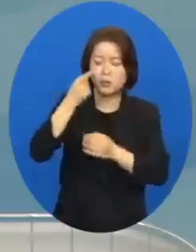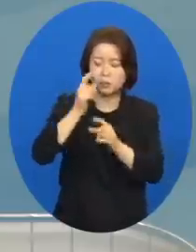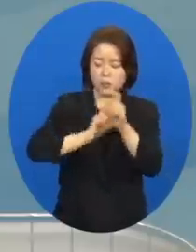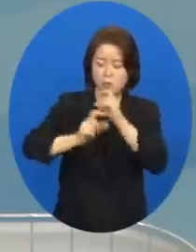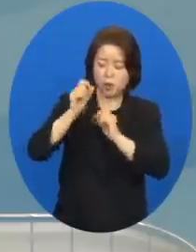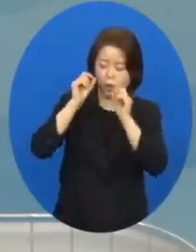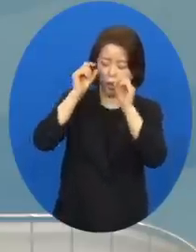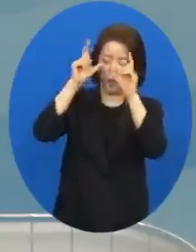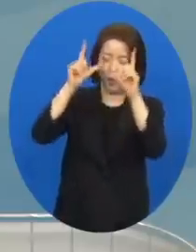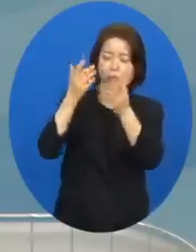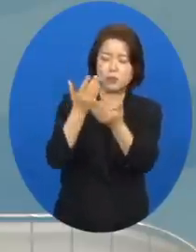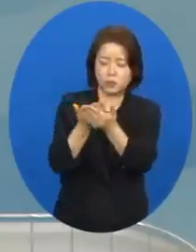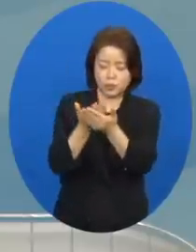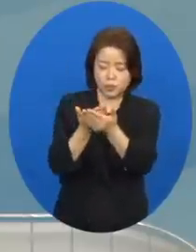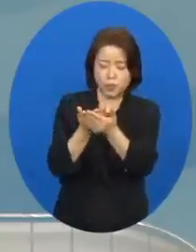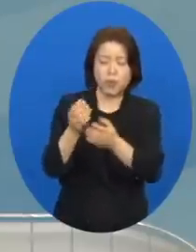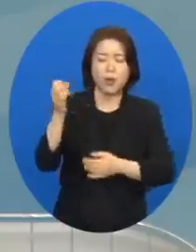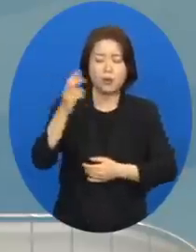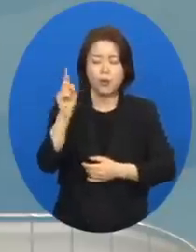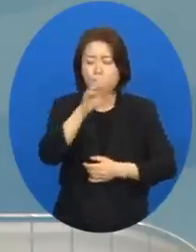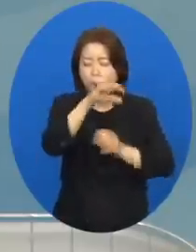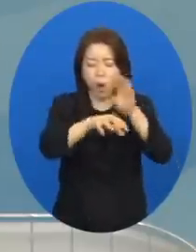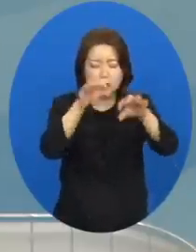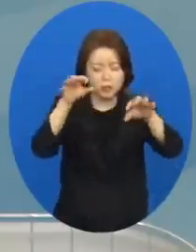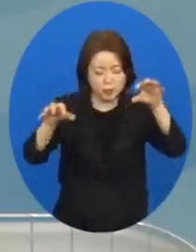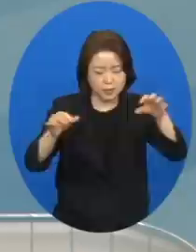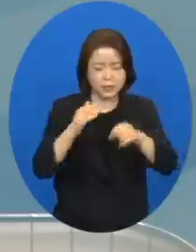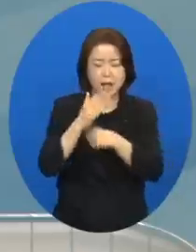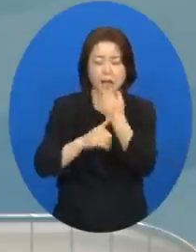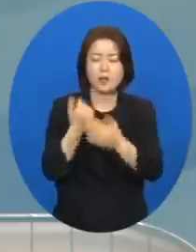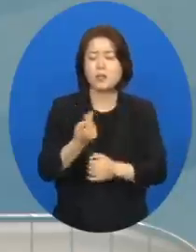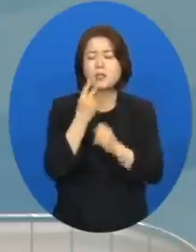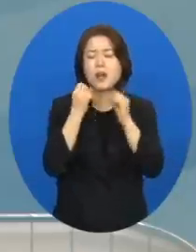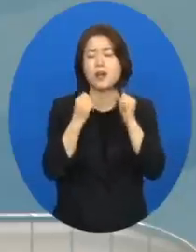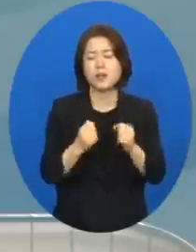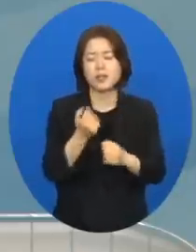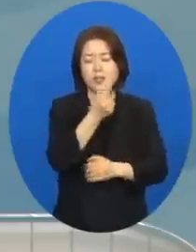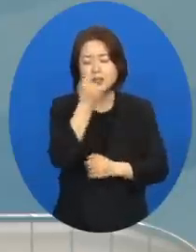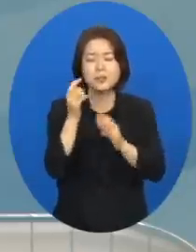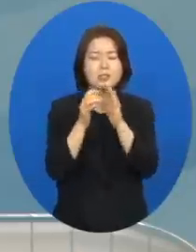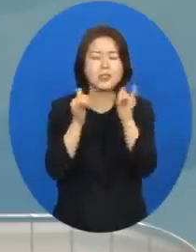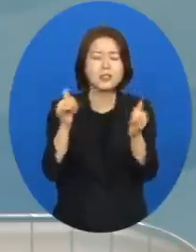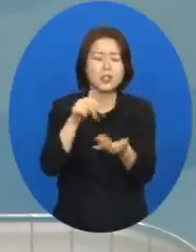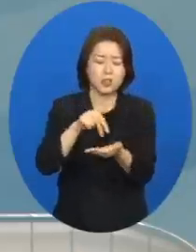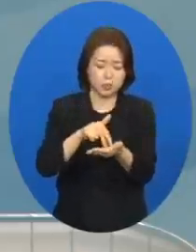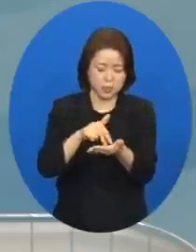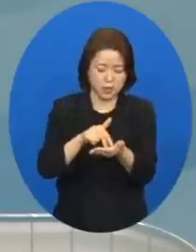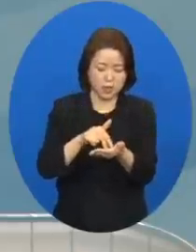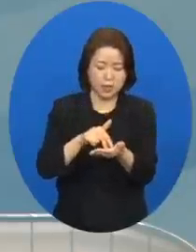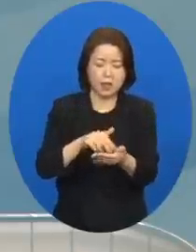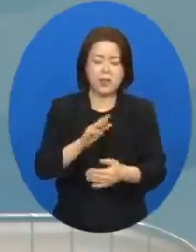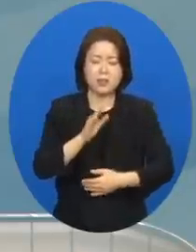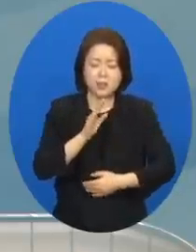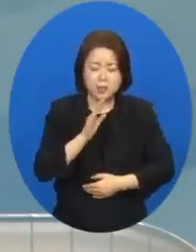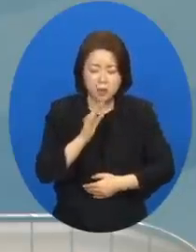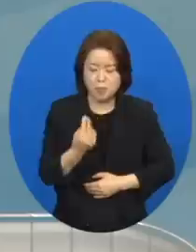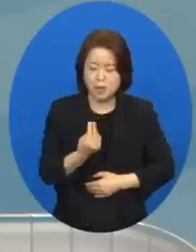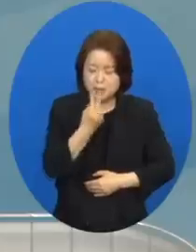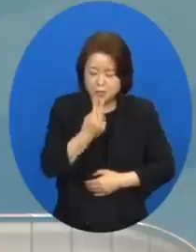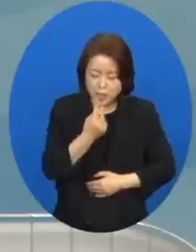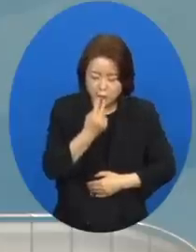여시고 어디서든지 하나님의 살아계심의 증인으로 정말